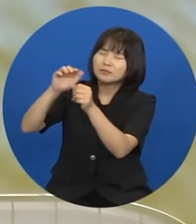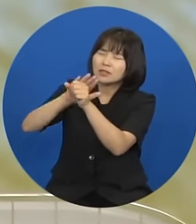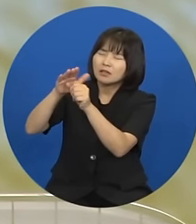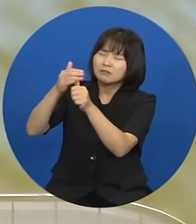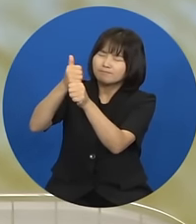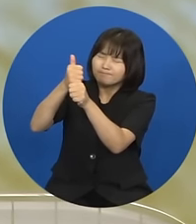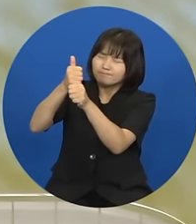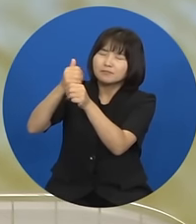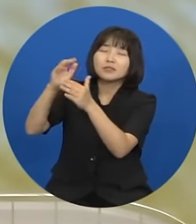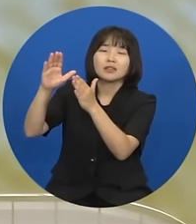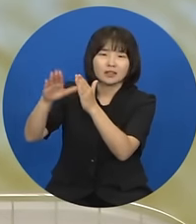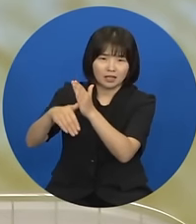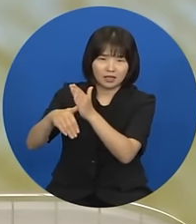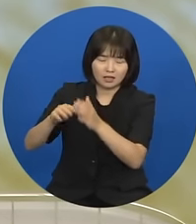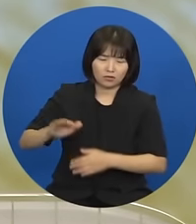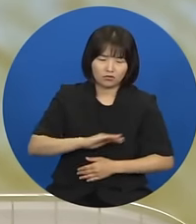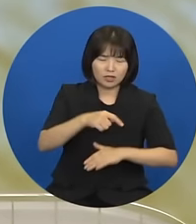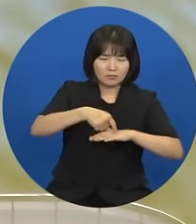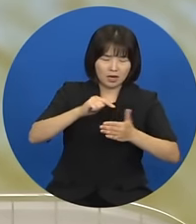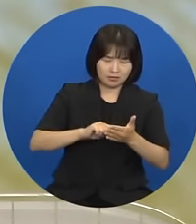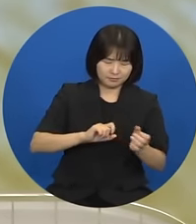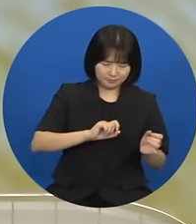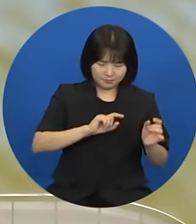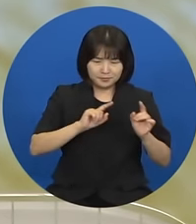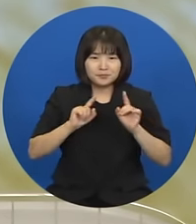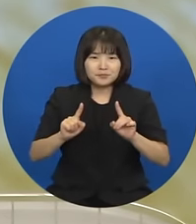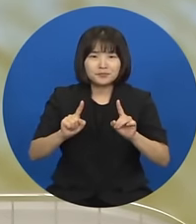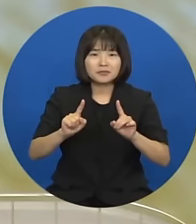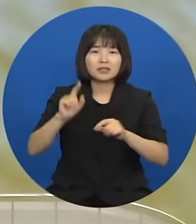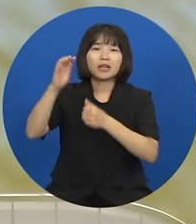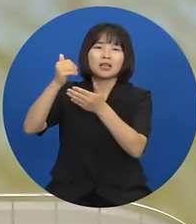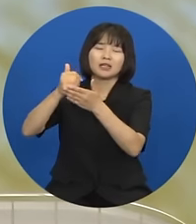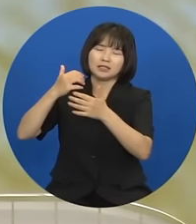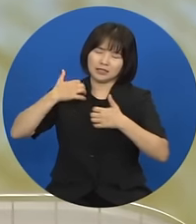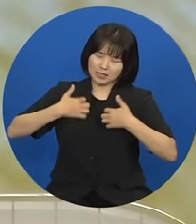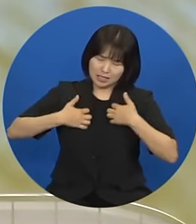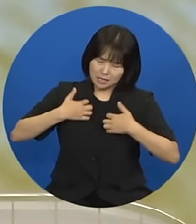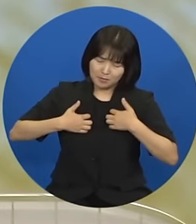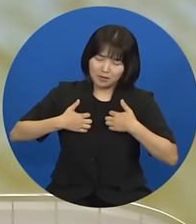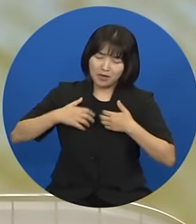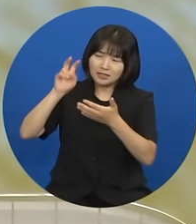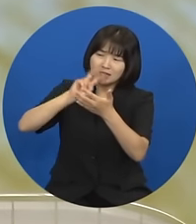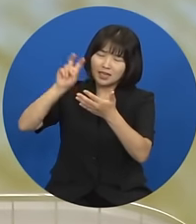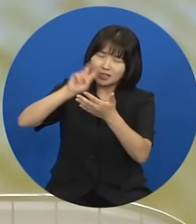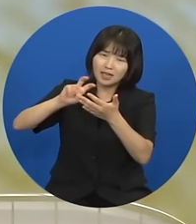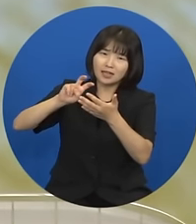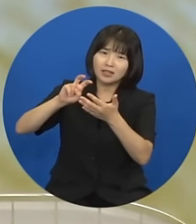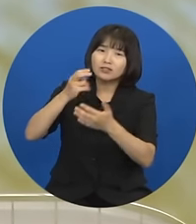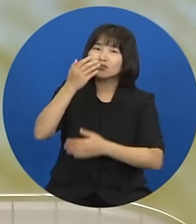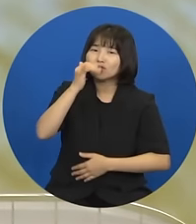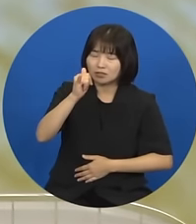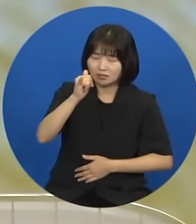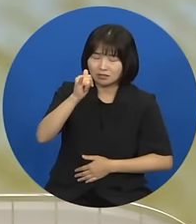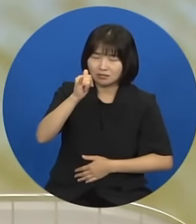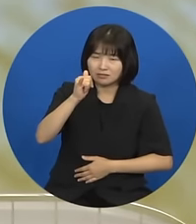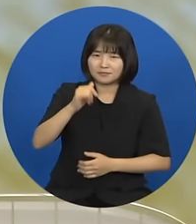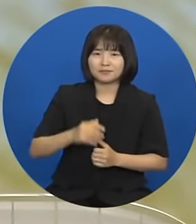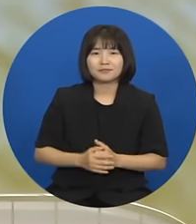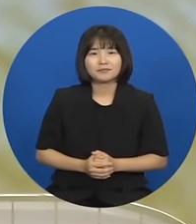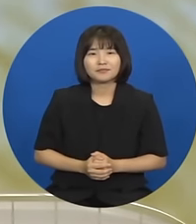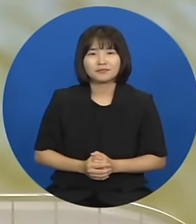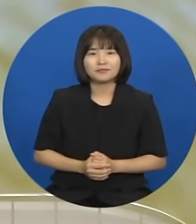때 우리의 심령이 살아나고 하나님을 기뻐하며 찬양하는 자리까지 나아가게 되는 줄